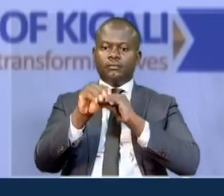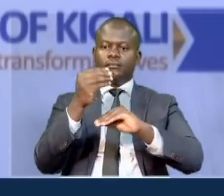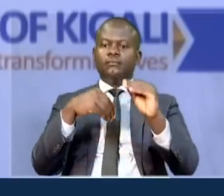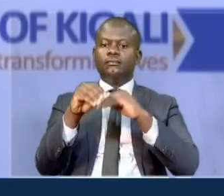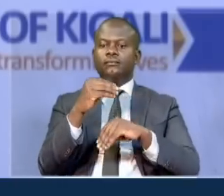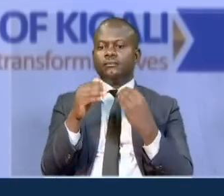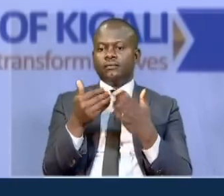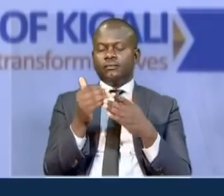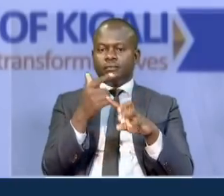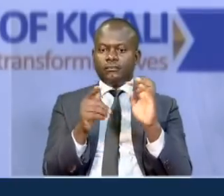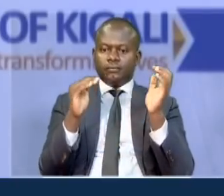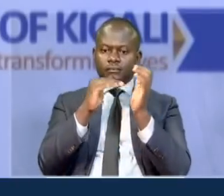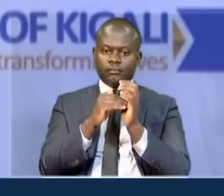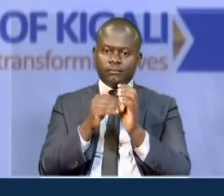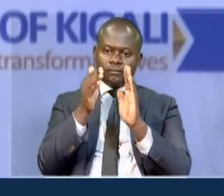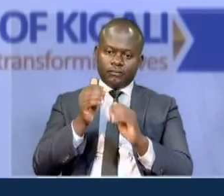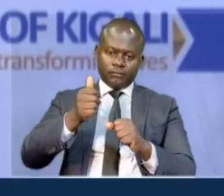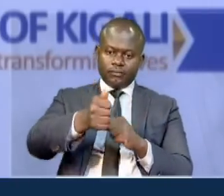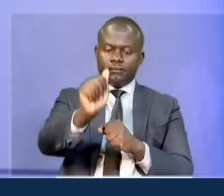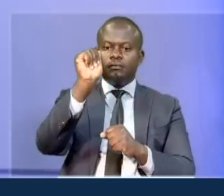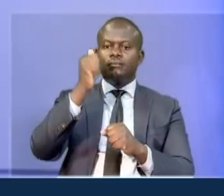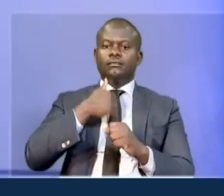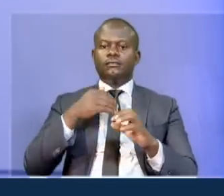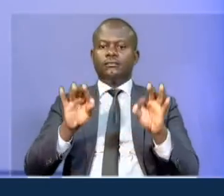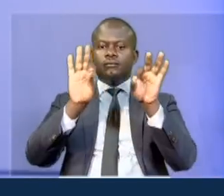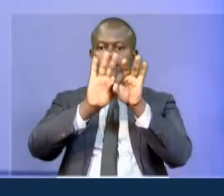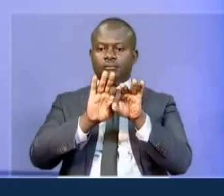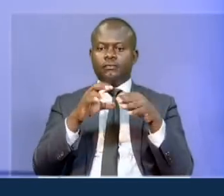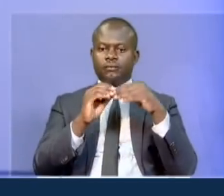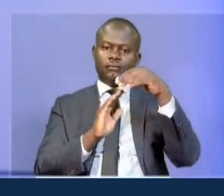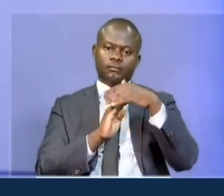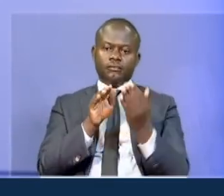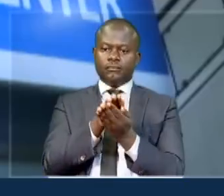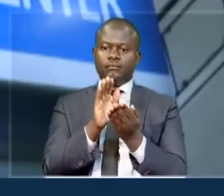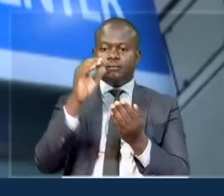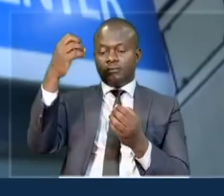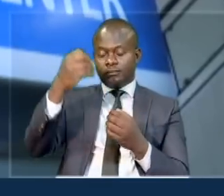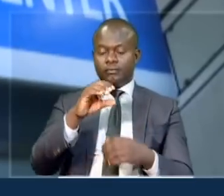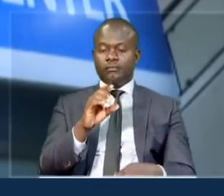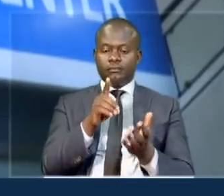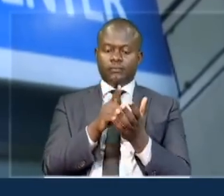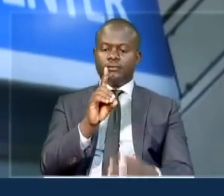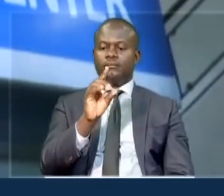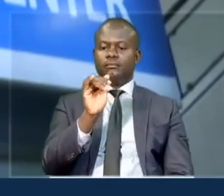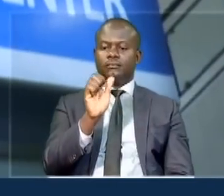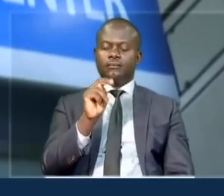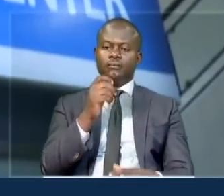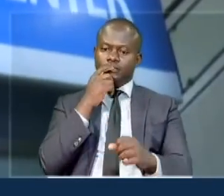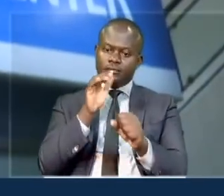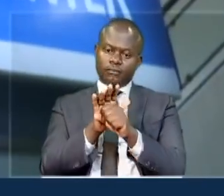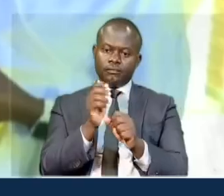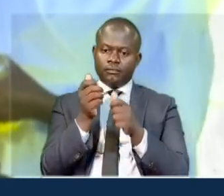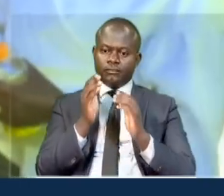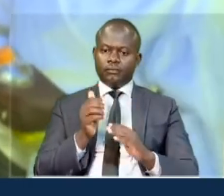bacuruzi, ariko no ku giti cy'umuntu ishobora kumugirira akamaro. Umuyobozi mukuru wa Banki ya Kigali Dr. Diane Karusisi yijeje abakiriya